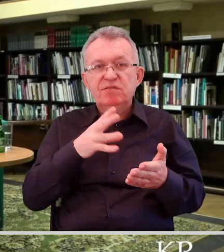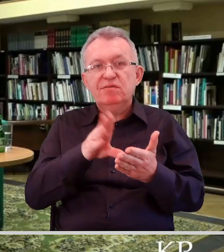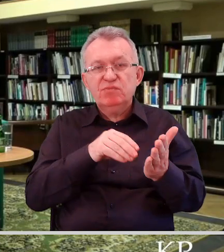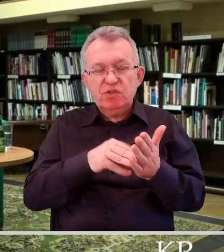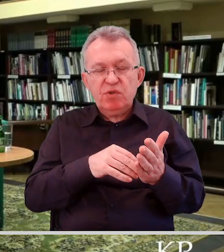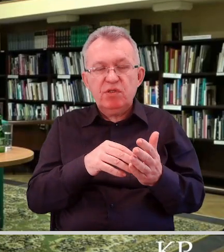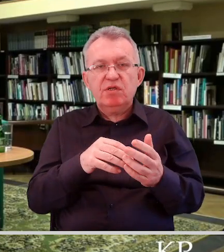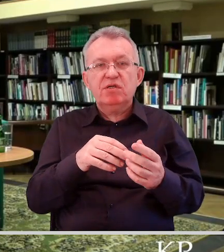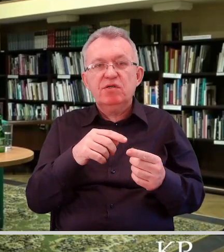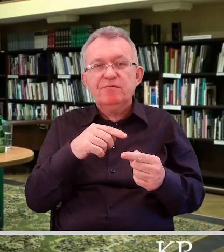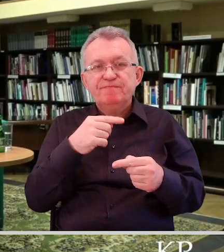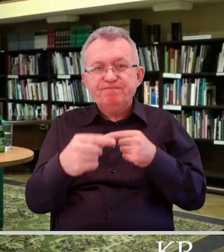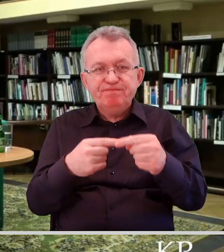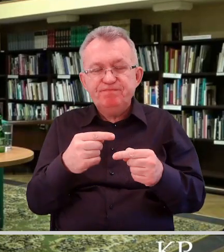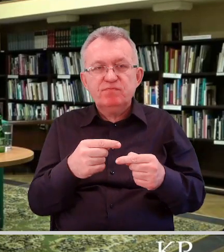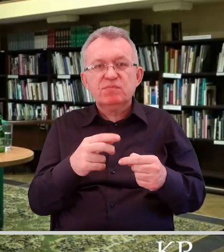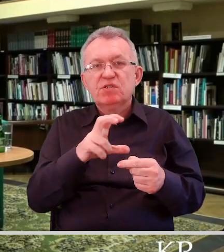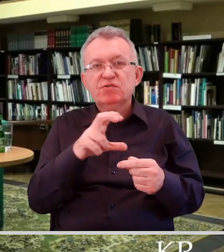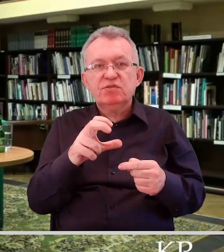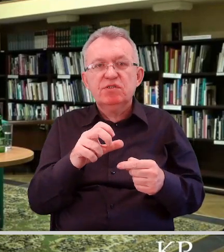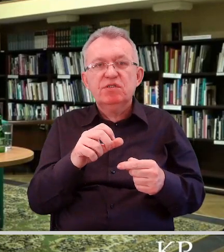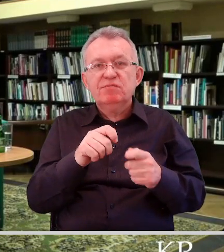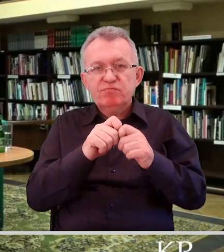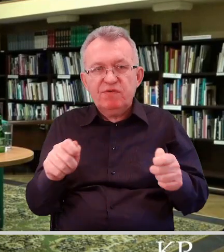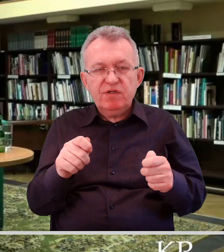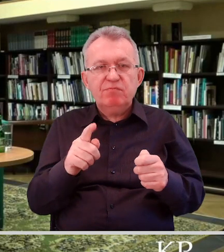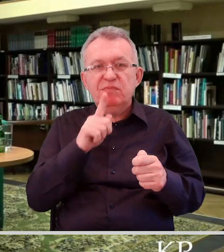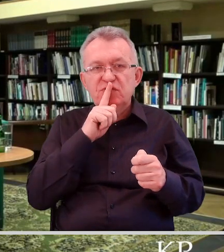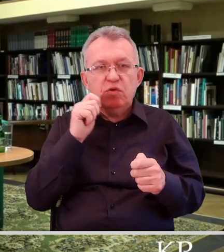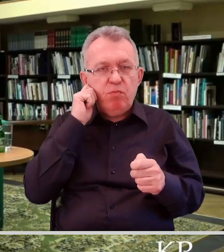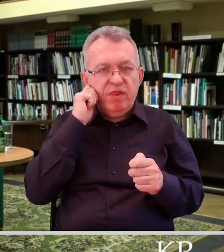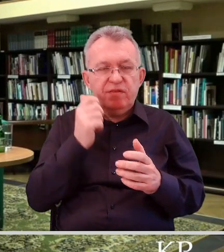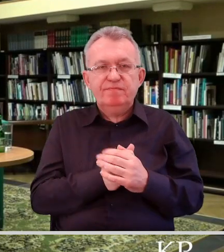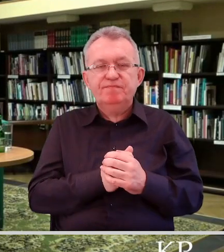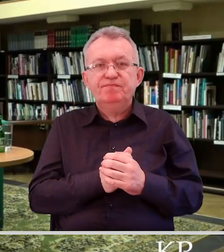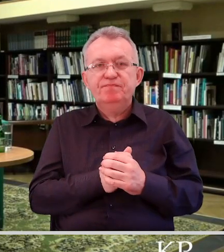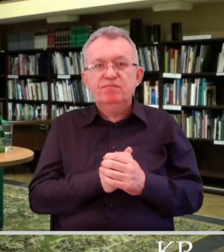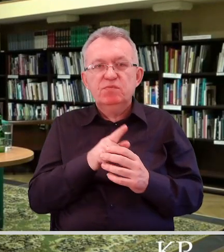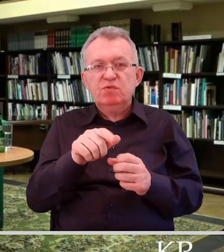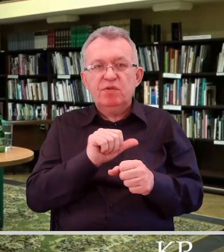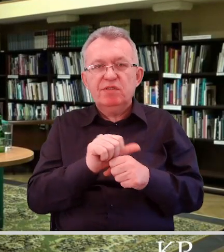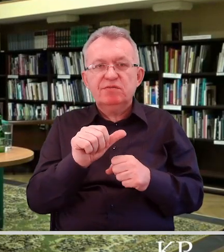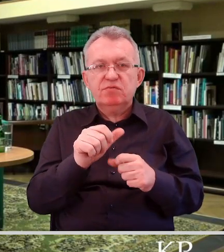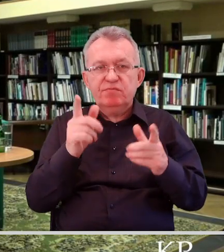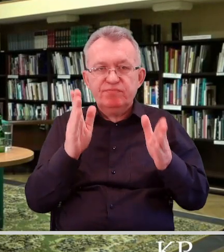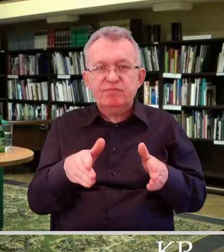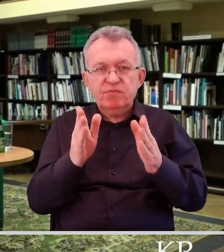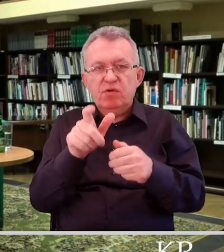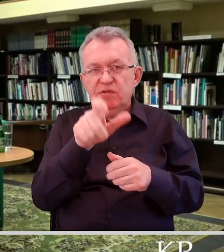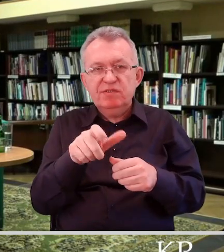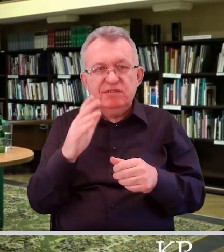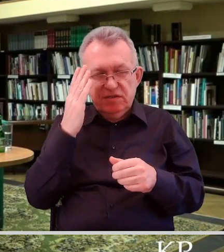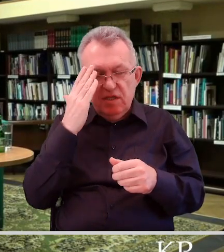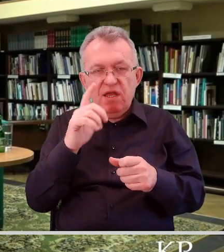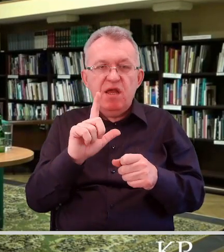przykład odkłamujący czy też przerywający milczenie kobiet. To są postacie czasem bardzo